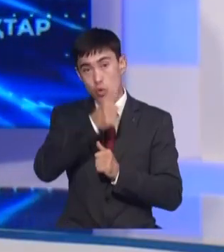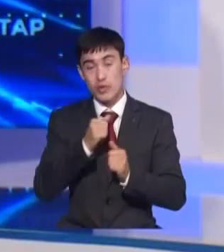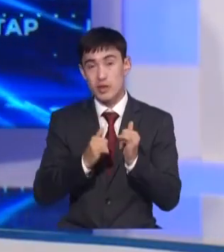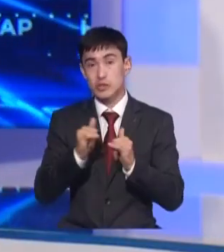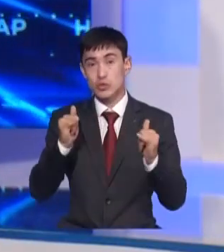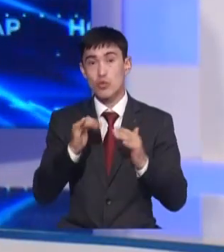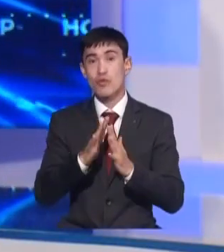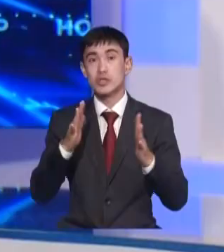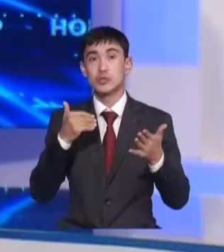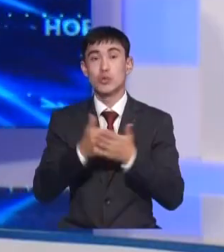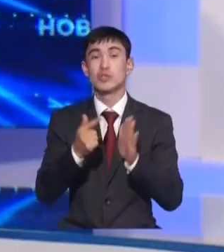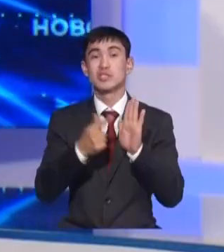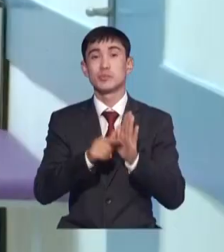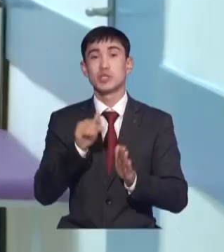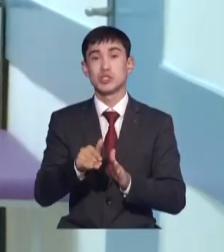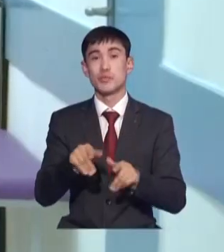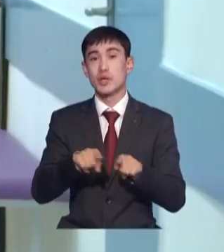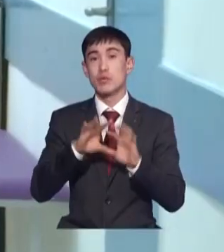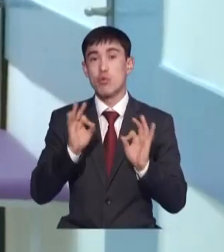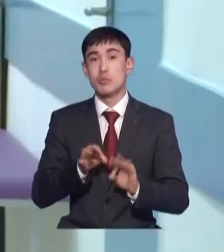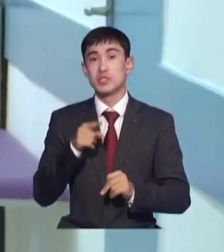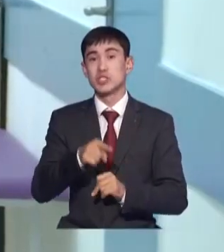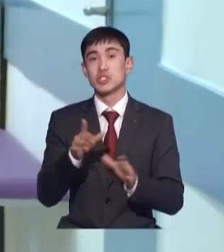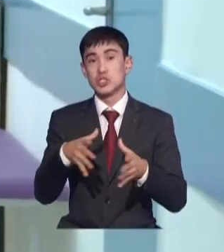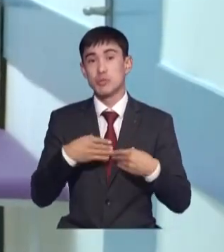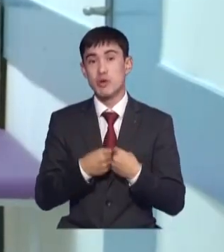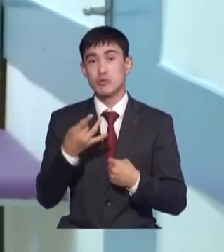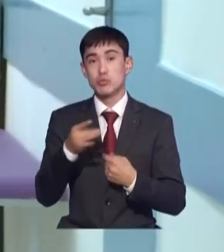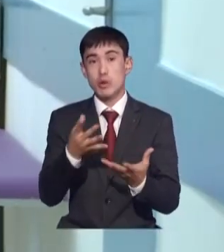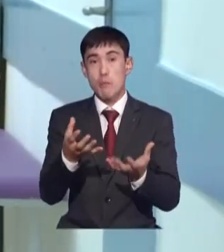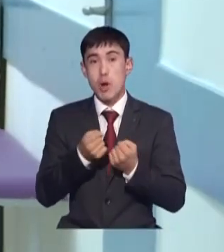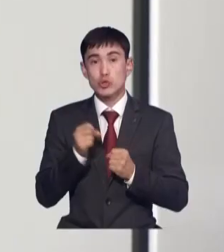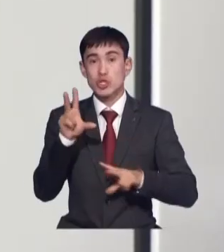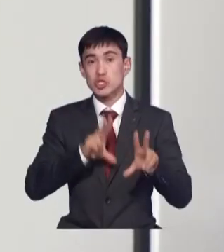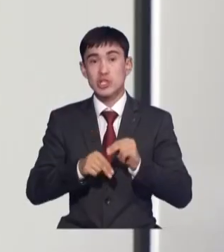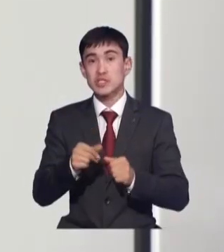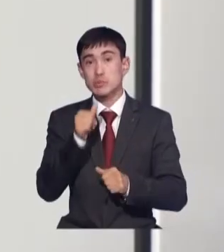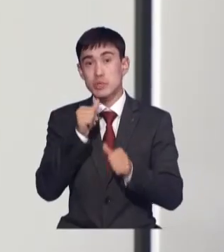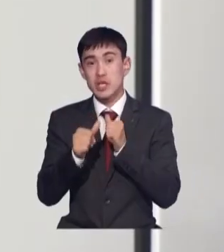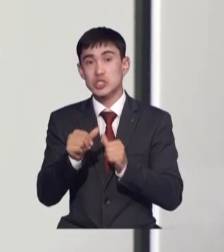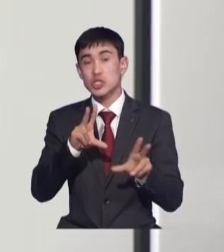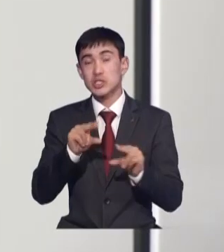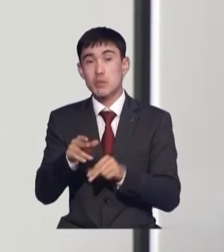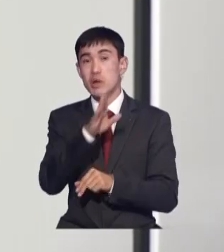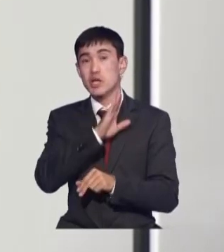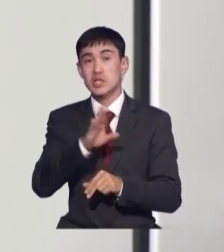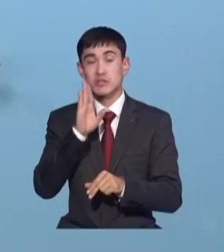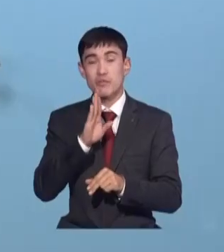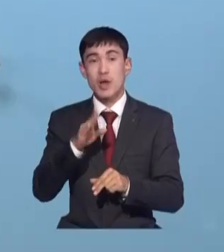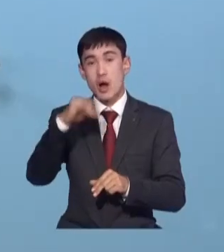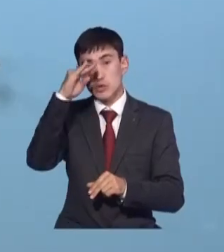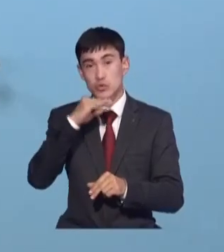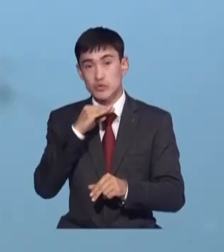и уже увеличилось до 7 тысяч. Таким образом, тысячи семей в республике получат шанс испытать счастье материнства